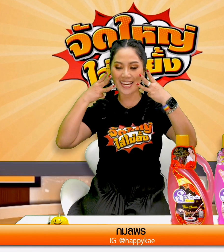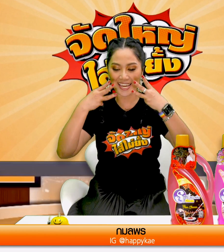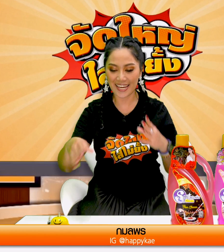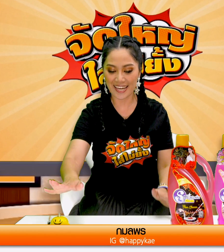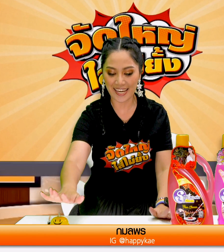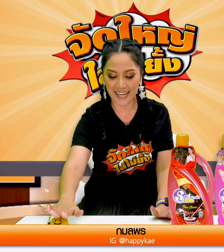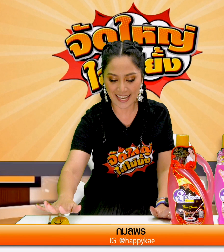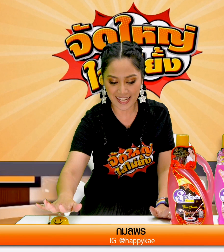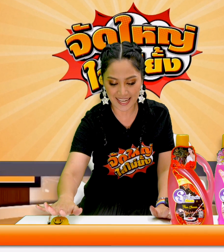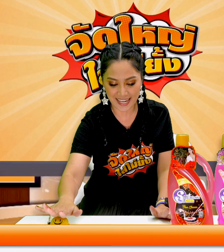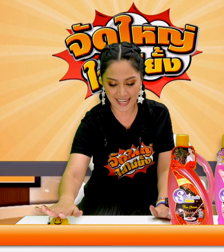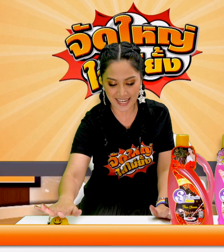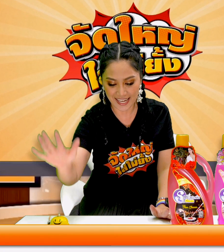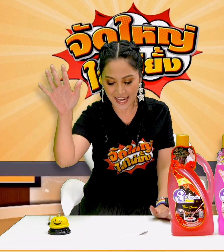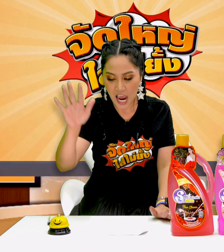LIVE